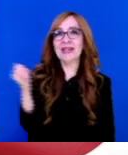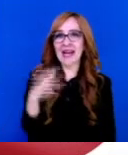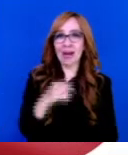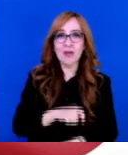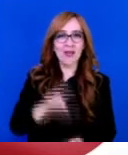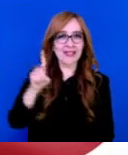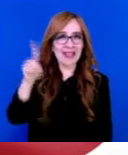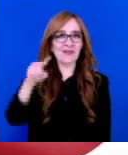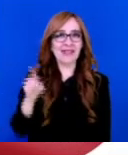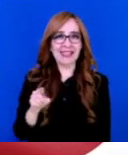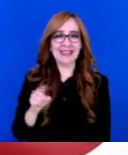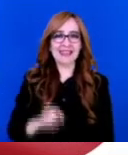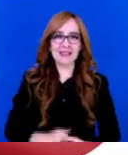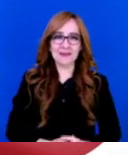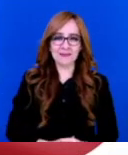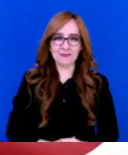silakan.